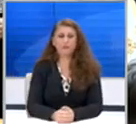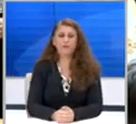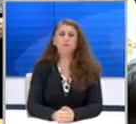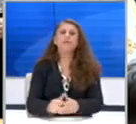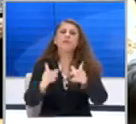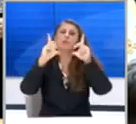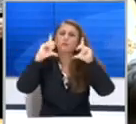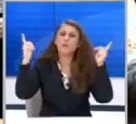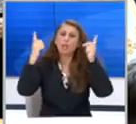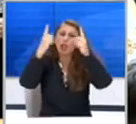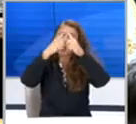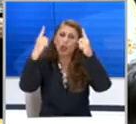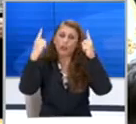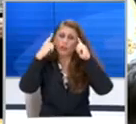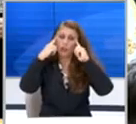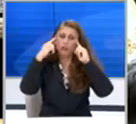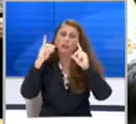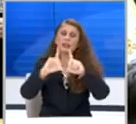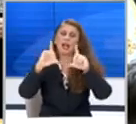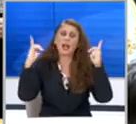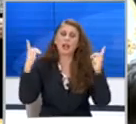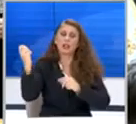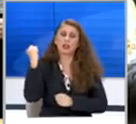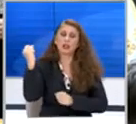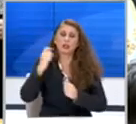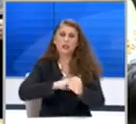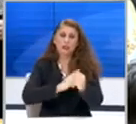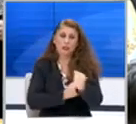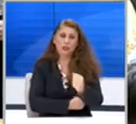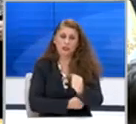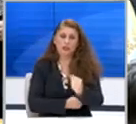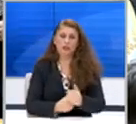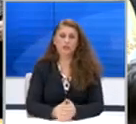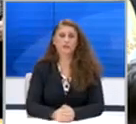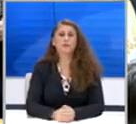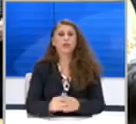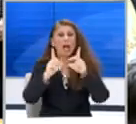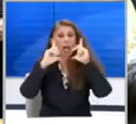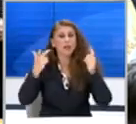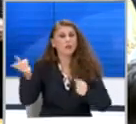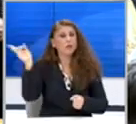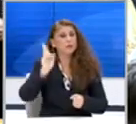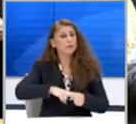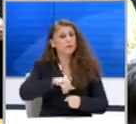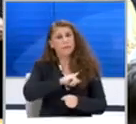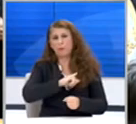Άγιος ο Θεός, Άγιος ισχυρός, Άγιος